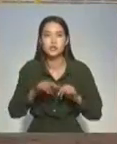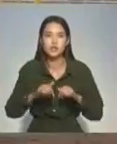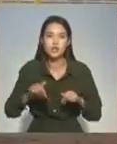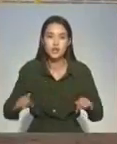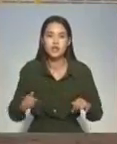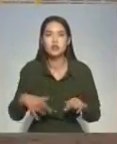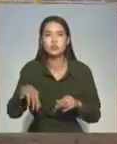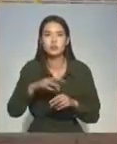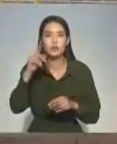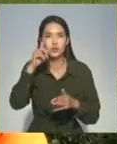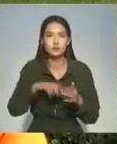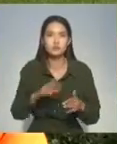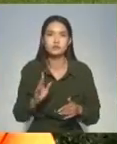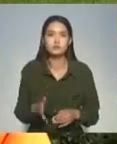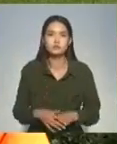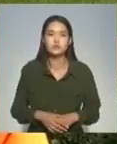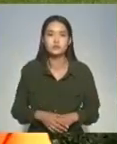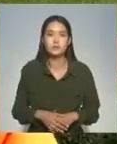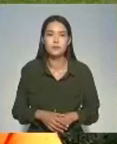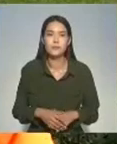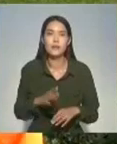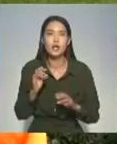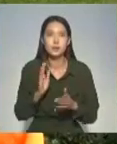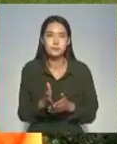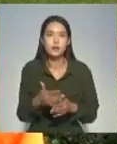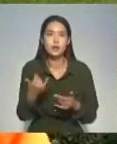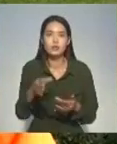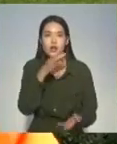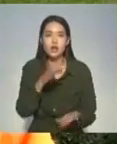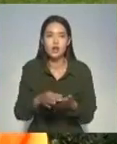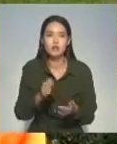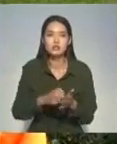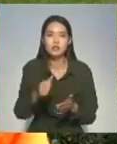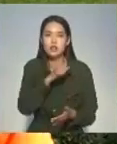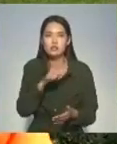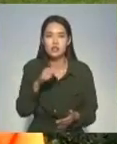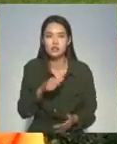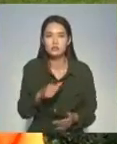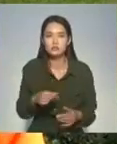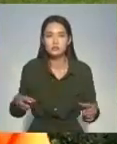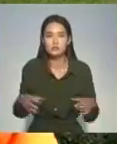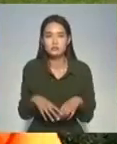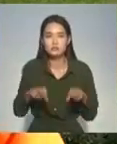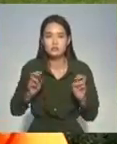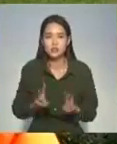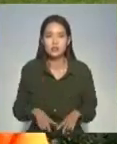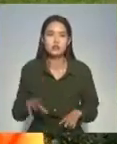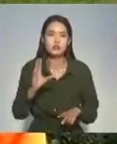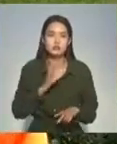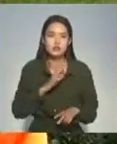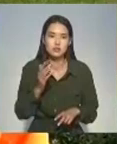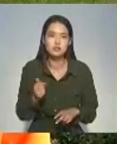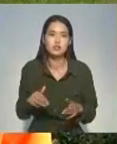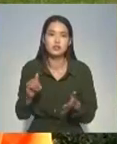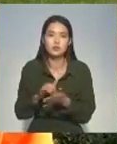сел и районов. Люди чувствуют ответственность, потому что они сами выбрали этого кандидата и, значит, доверяют ему, могут